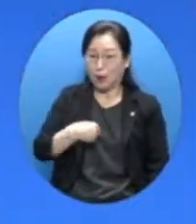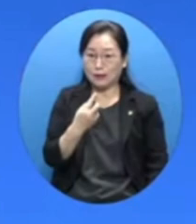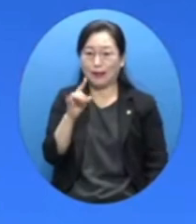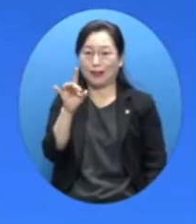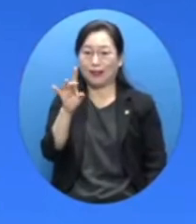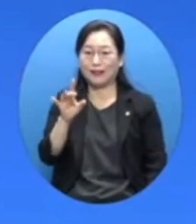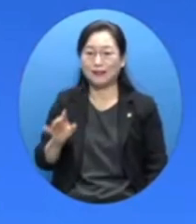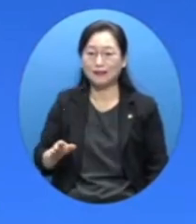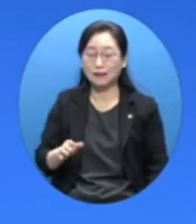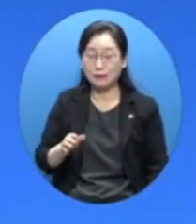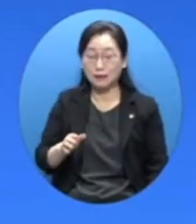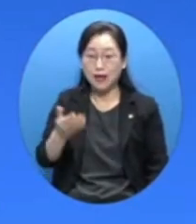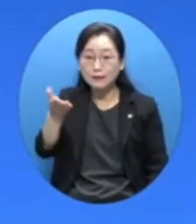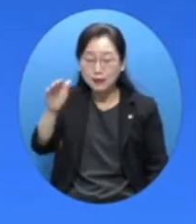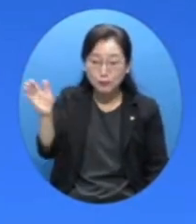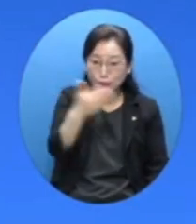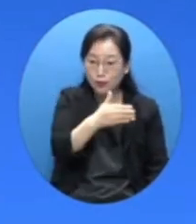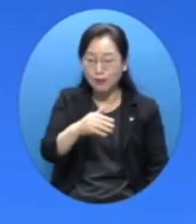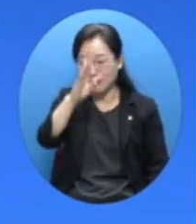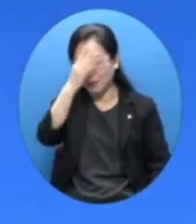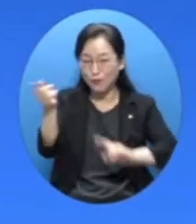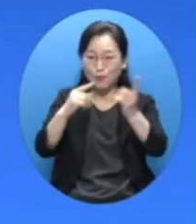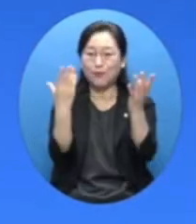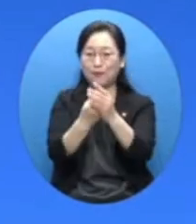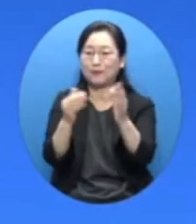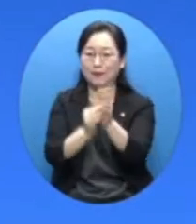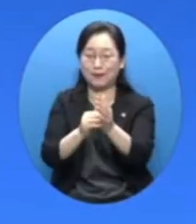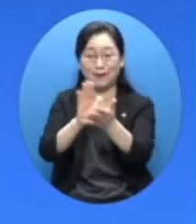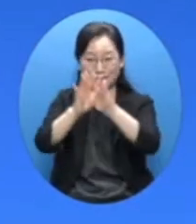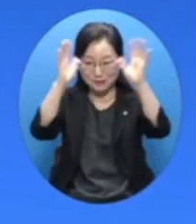근데 그날로 고침을 받았습니다 할렐루야